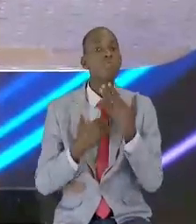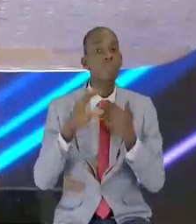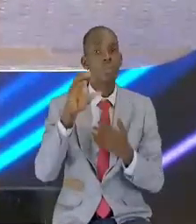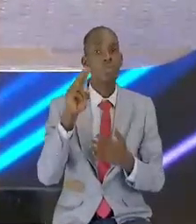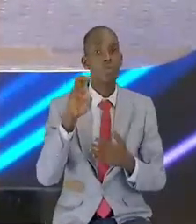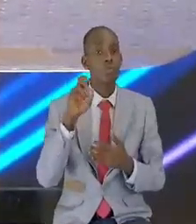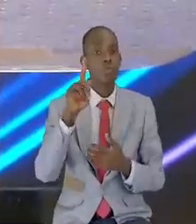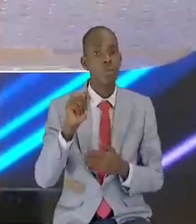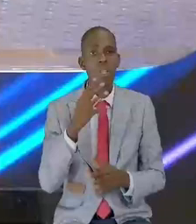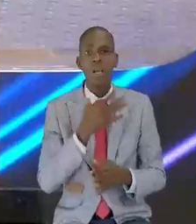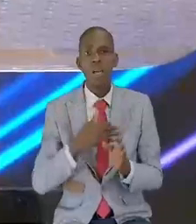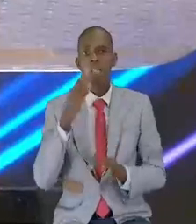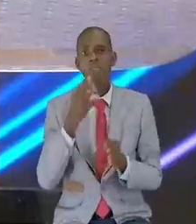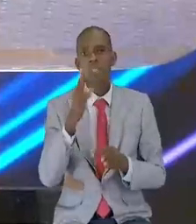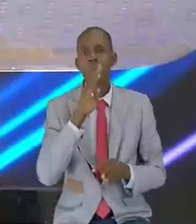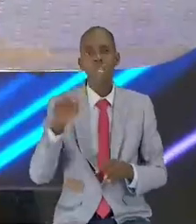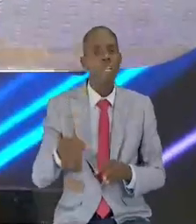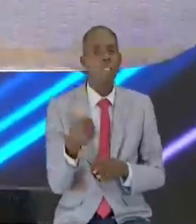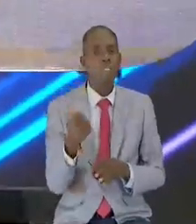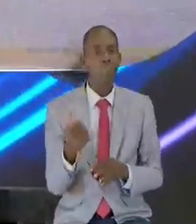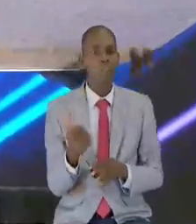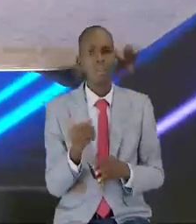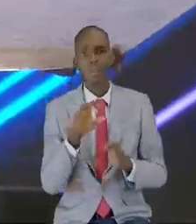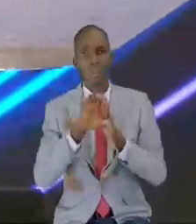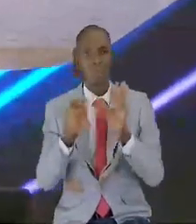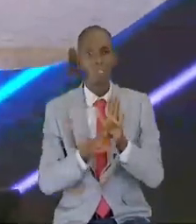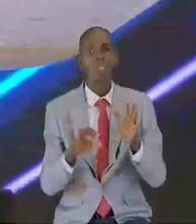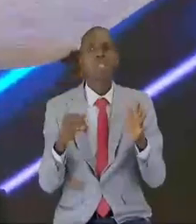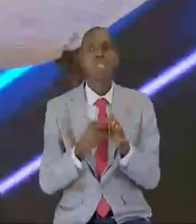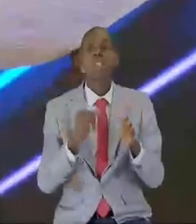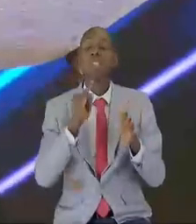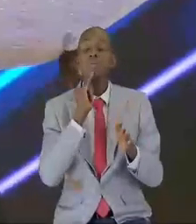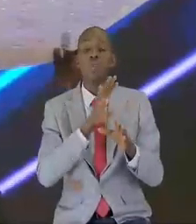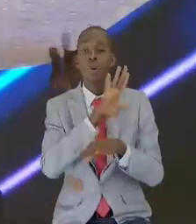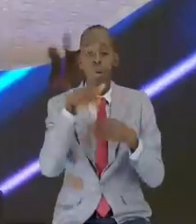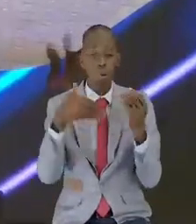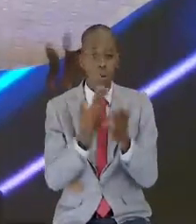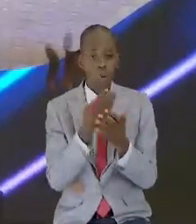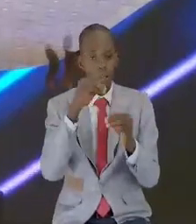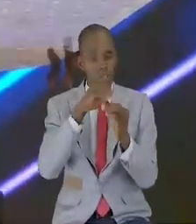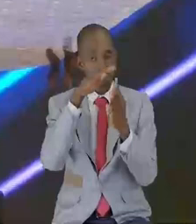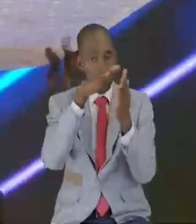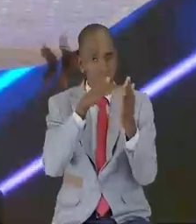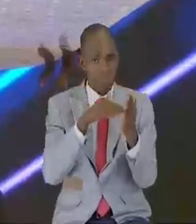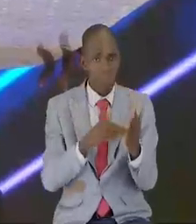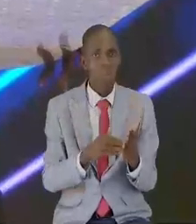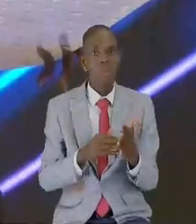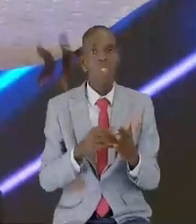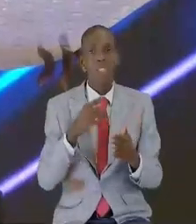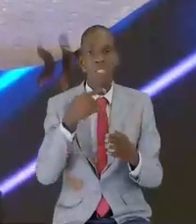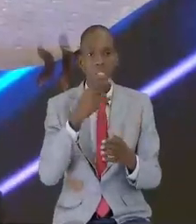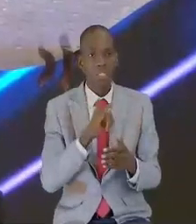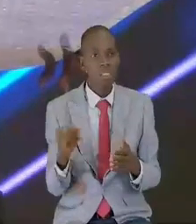avoir se résume dans cette parole. Tu aimeras ton prochain